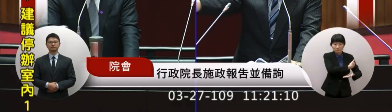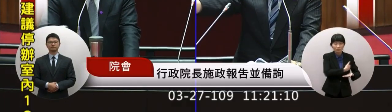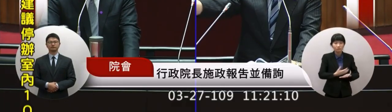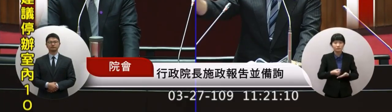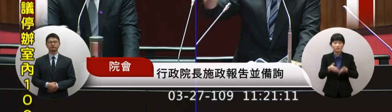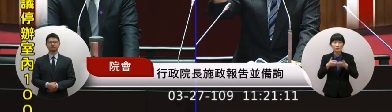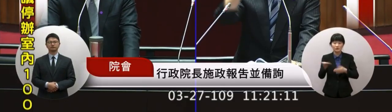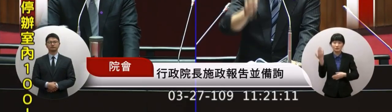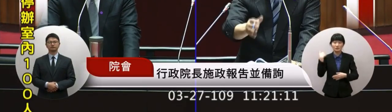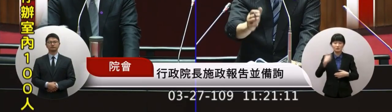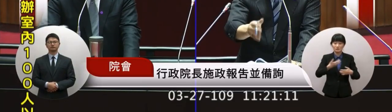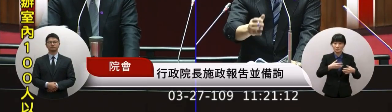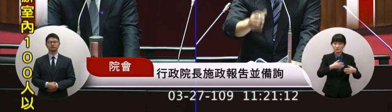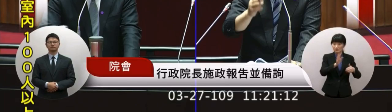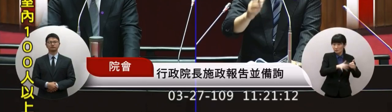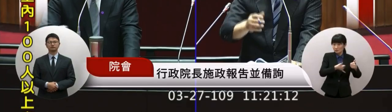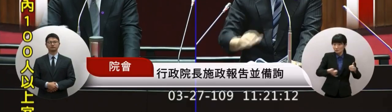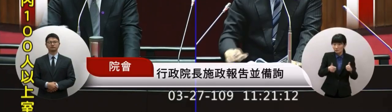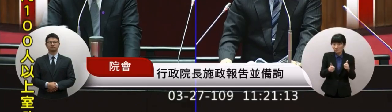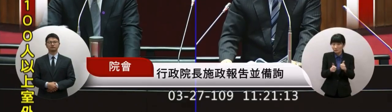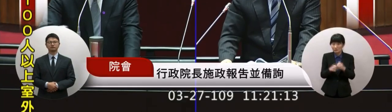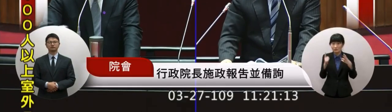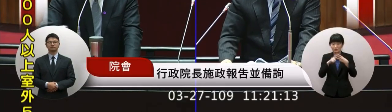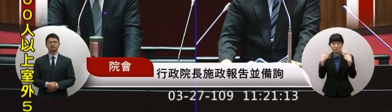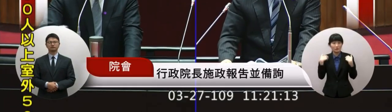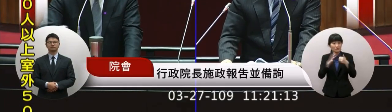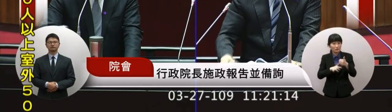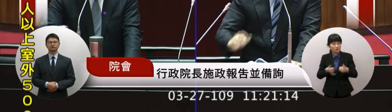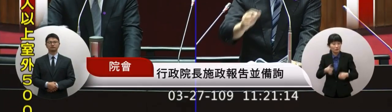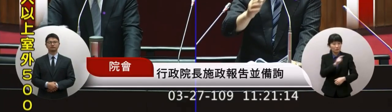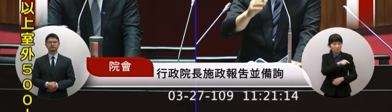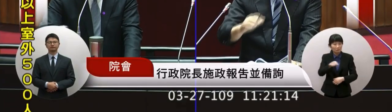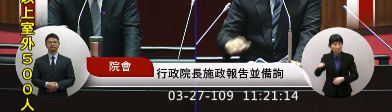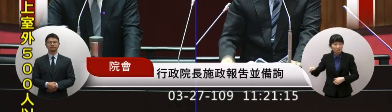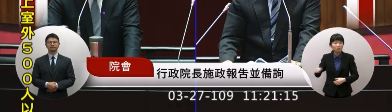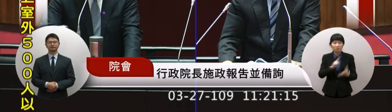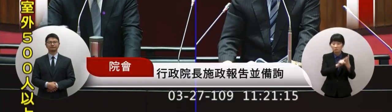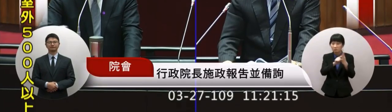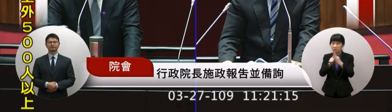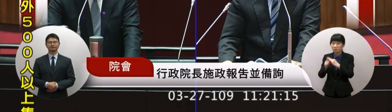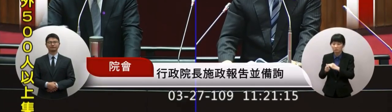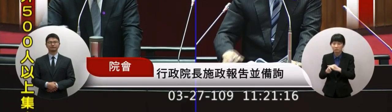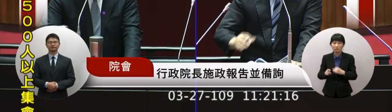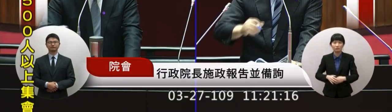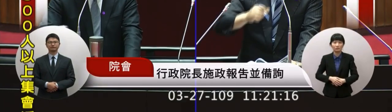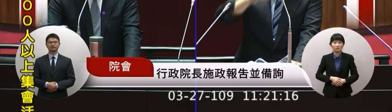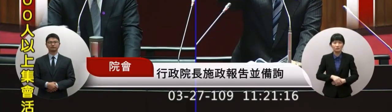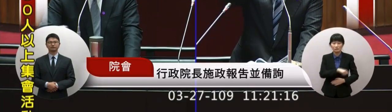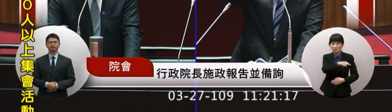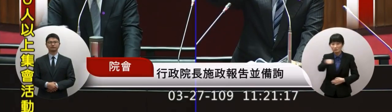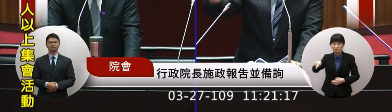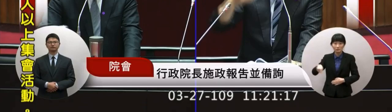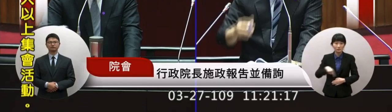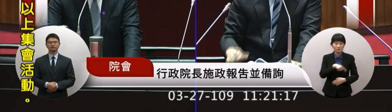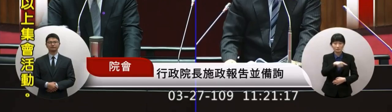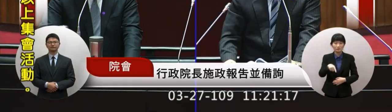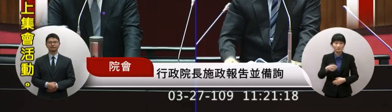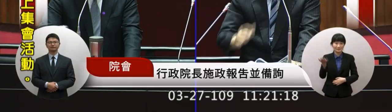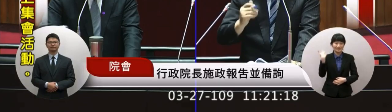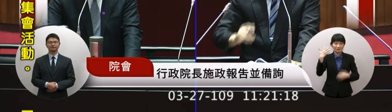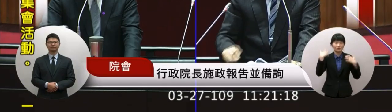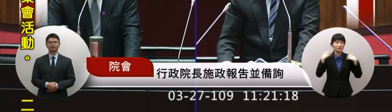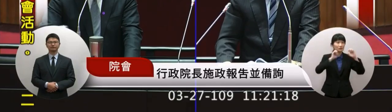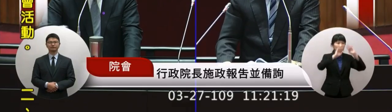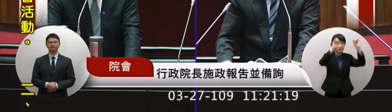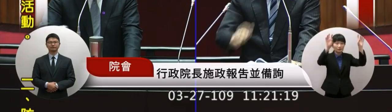委员，包括那些委员，你只要这个通过，就是要去处理的哦，就要去登广告，